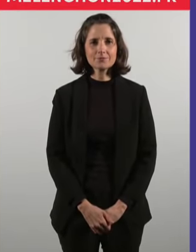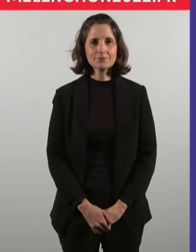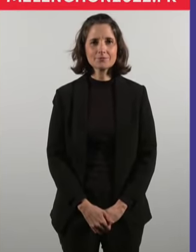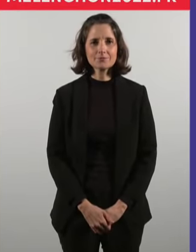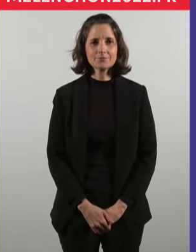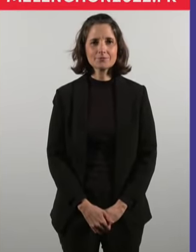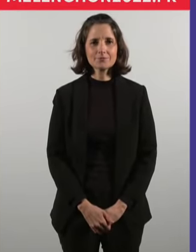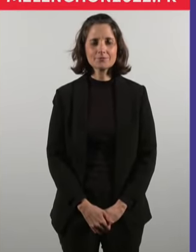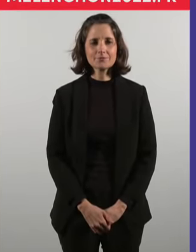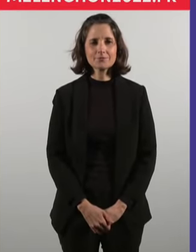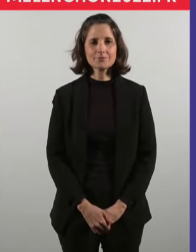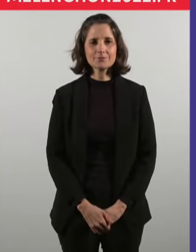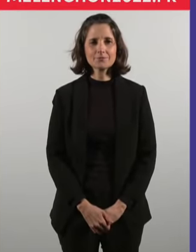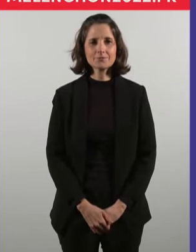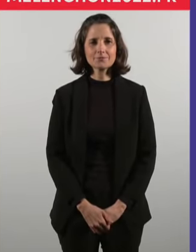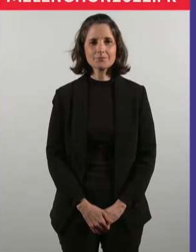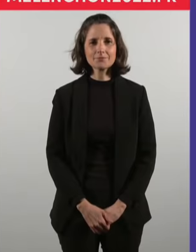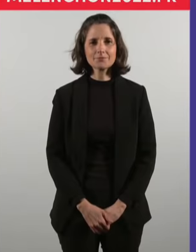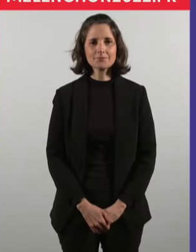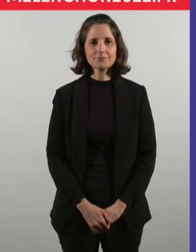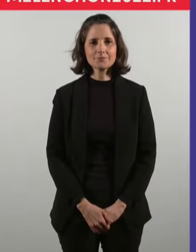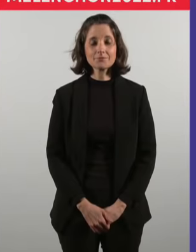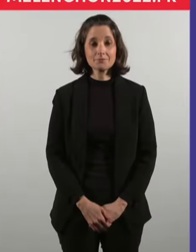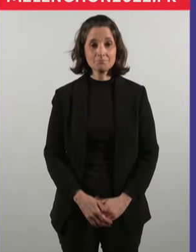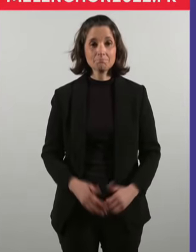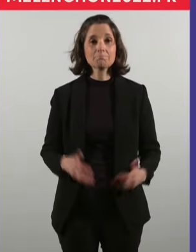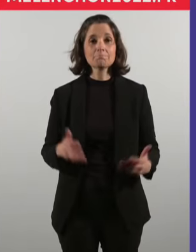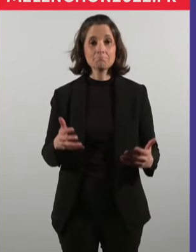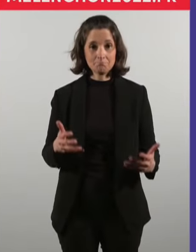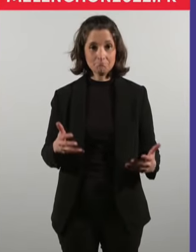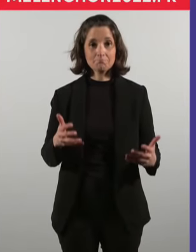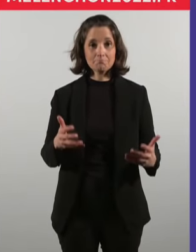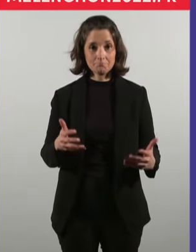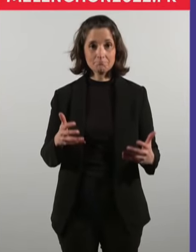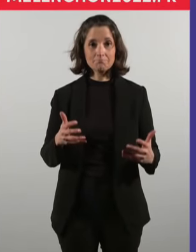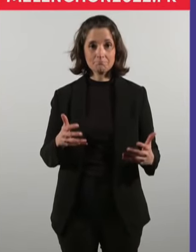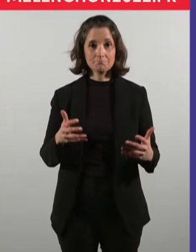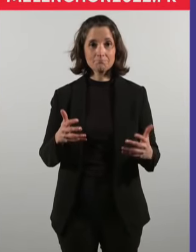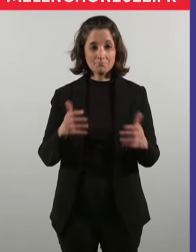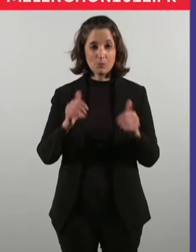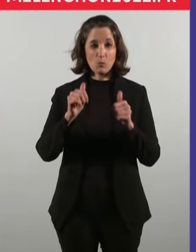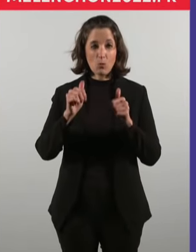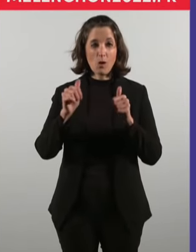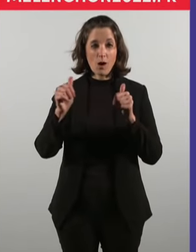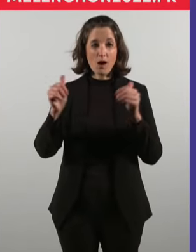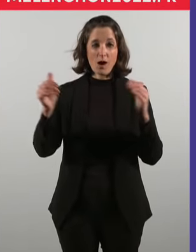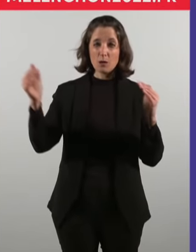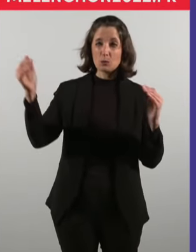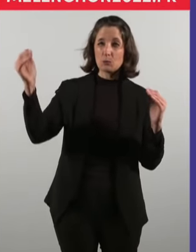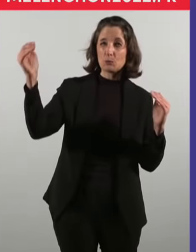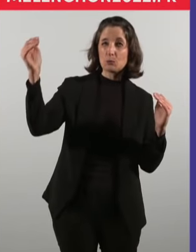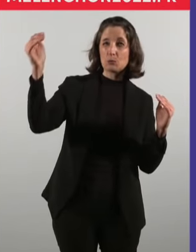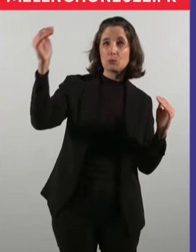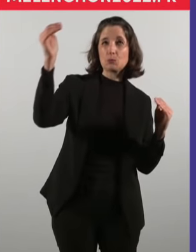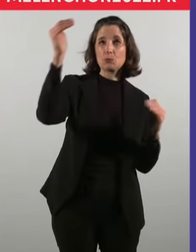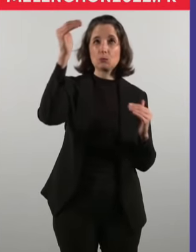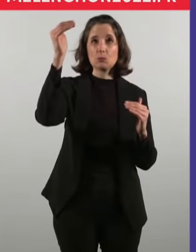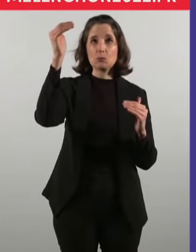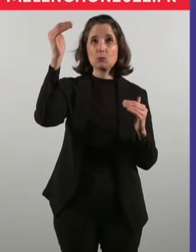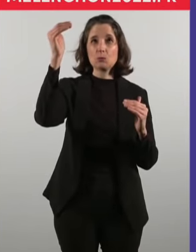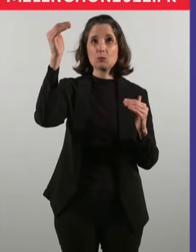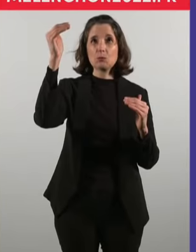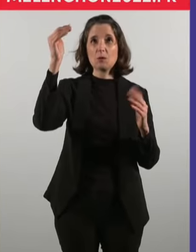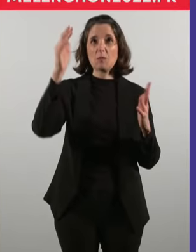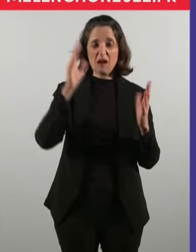Il faudra aller loin et tellement plus haut pour être un peu mieux que rien.